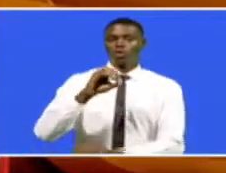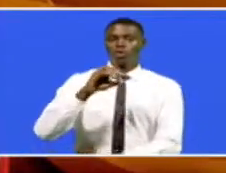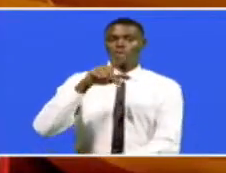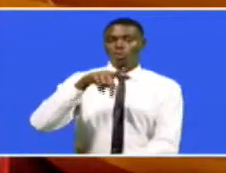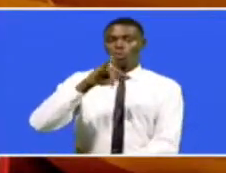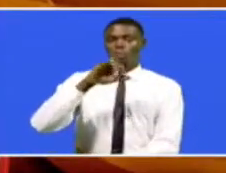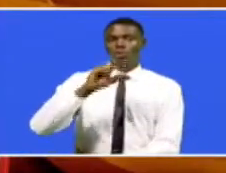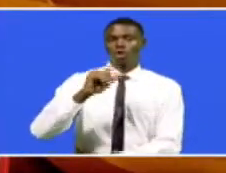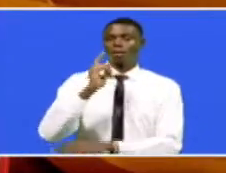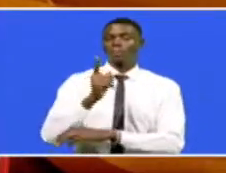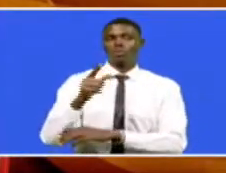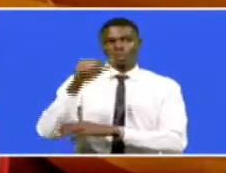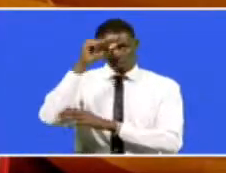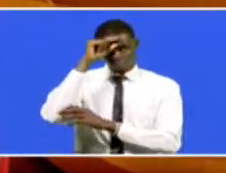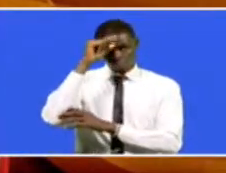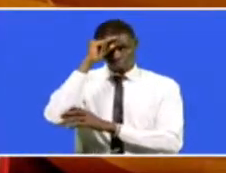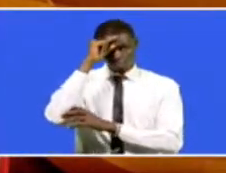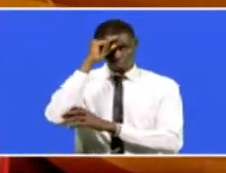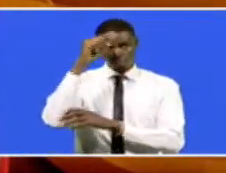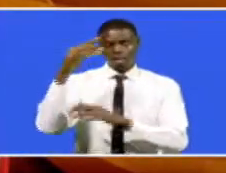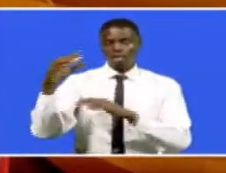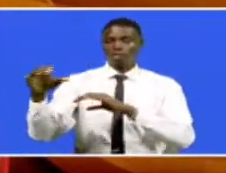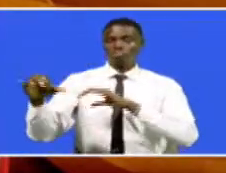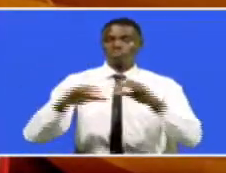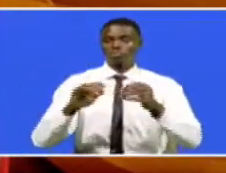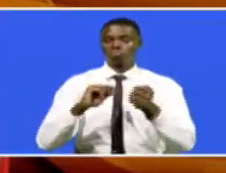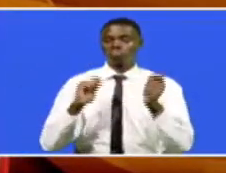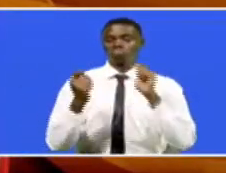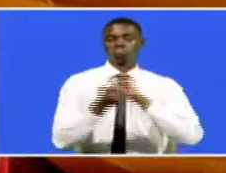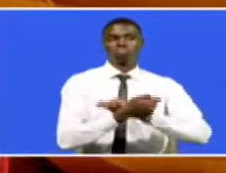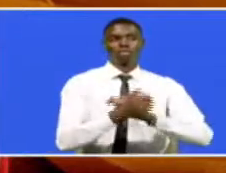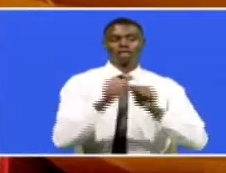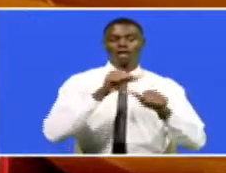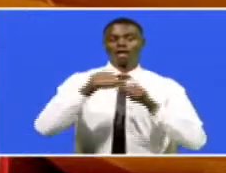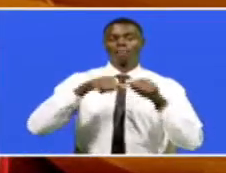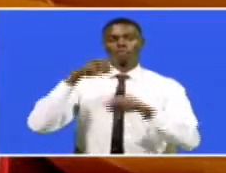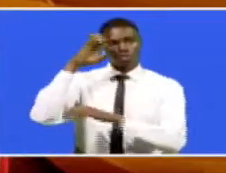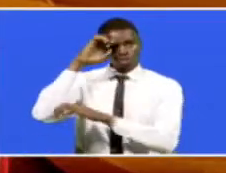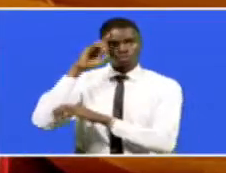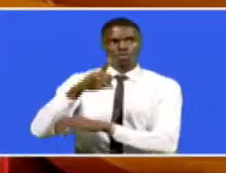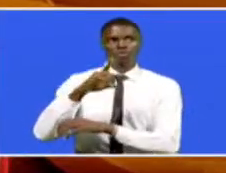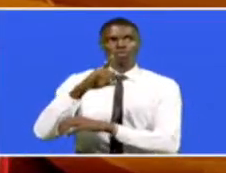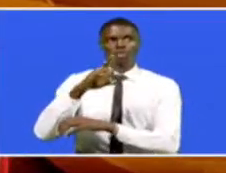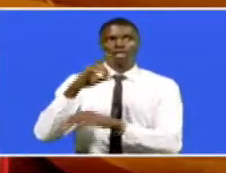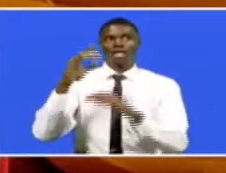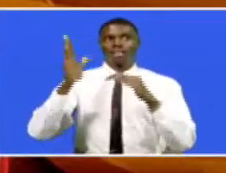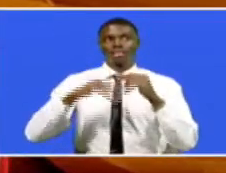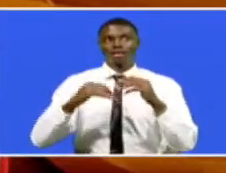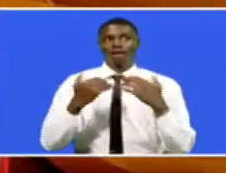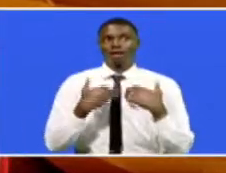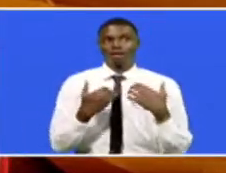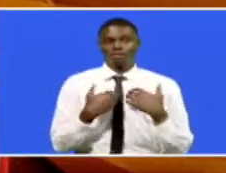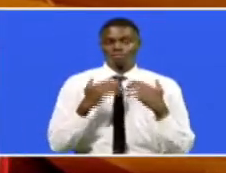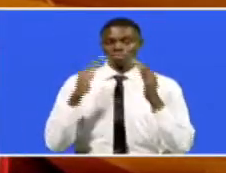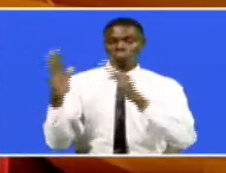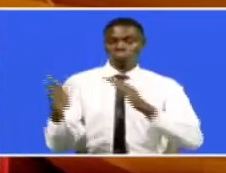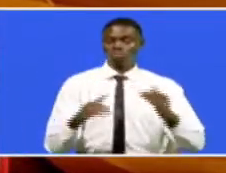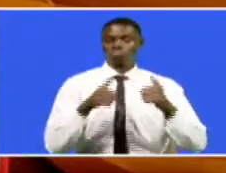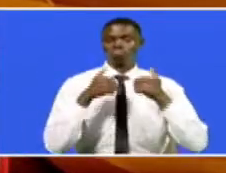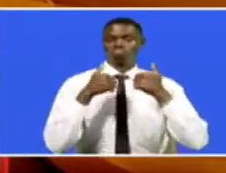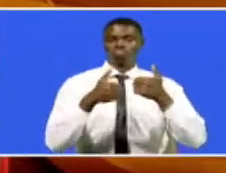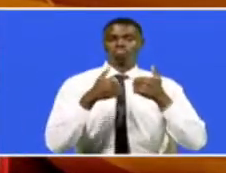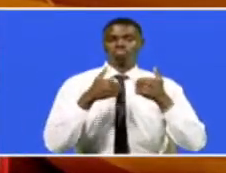ameionya serikali dhidi ya kupendekeza na kutekeleza mageuzi kwenye sekta ya elimu pasi na kuwapo kwa sera na mipango madhubuti